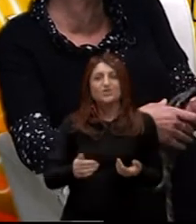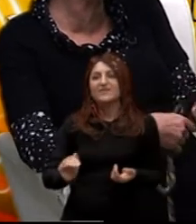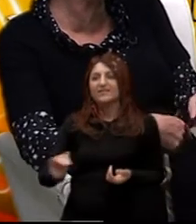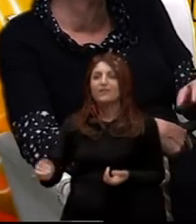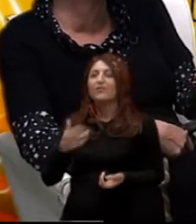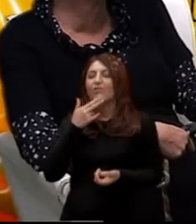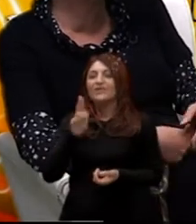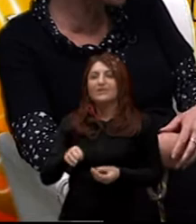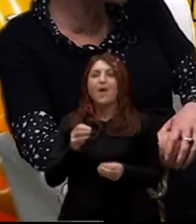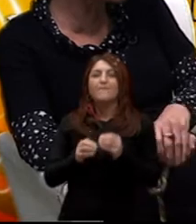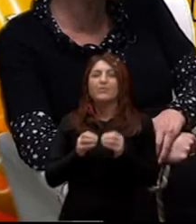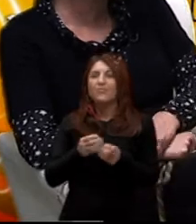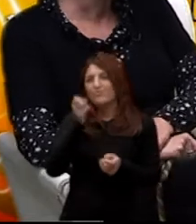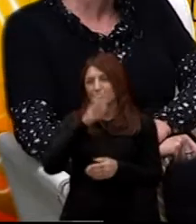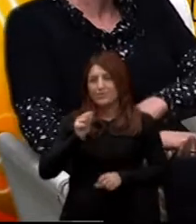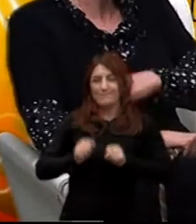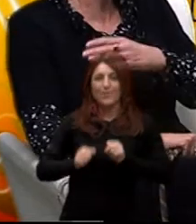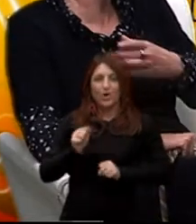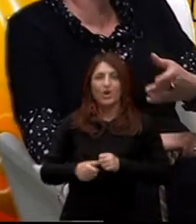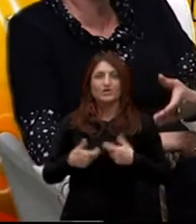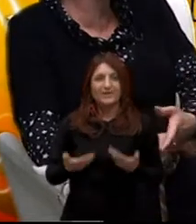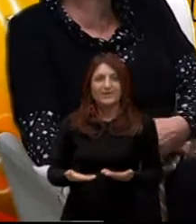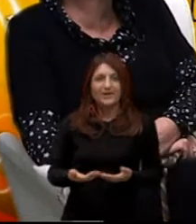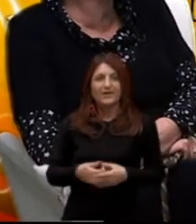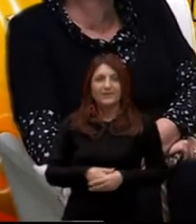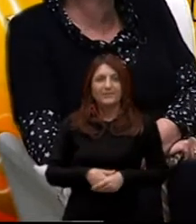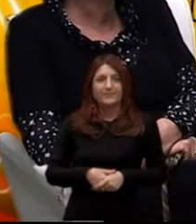imaju probleme u ponašanju.